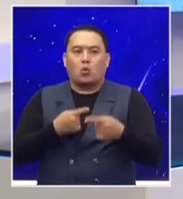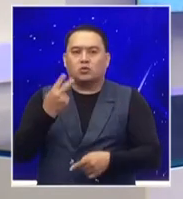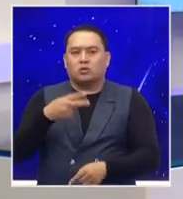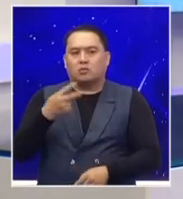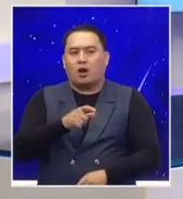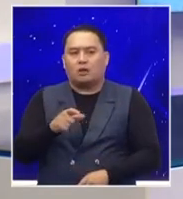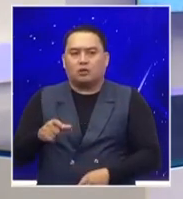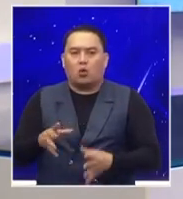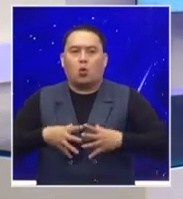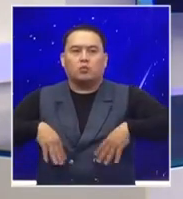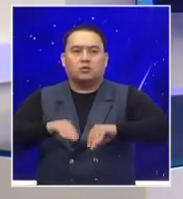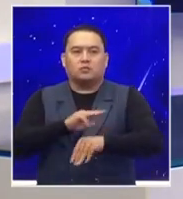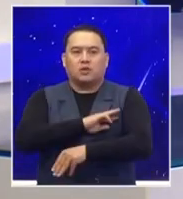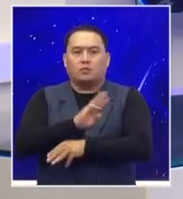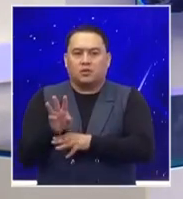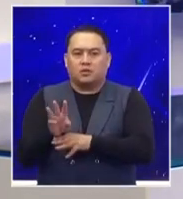20-дан аса отбасы қамтылды.